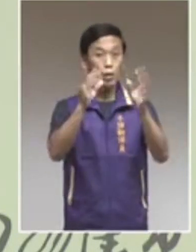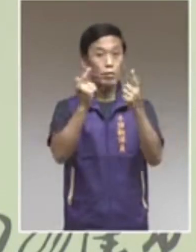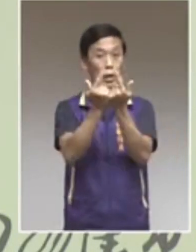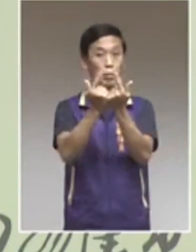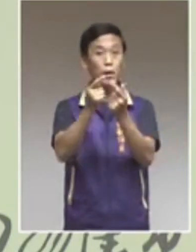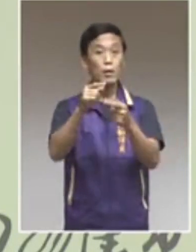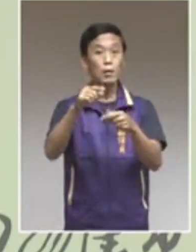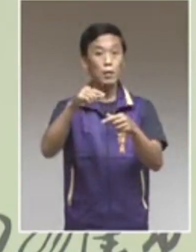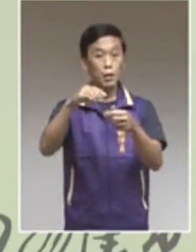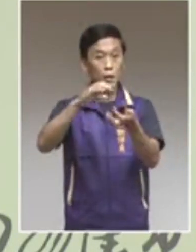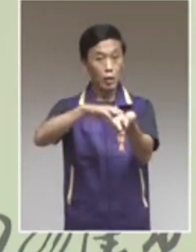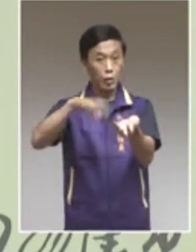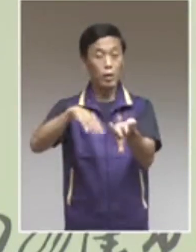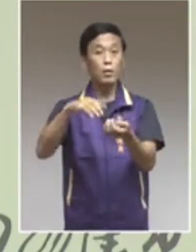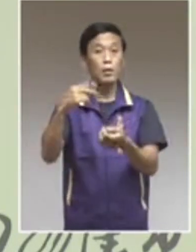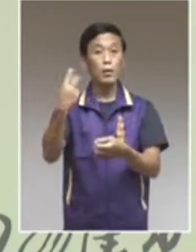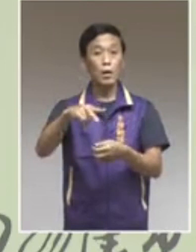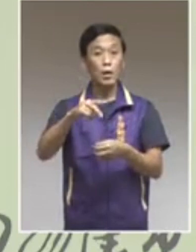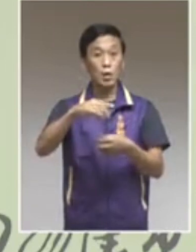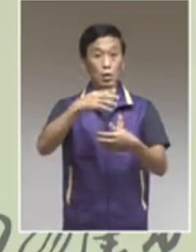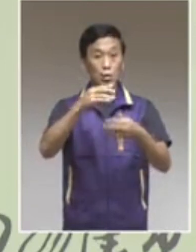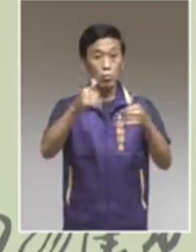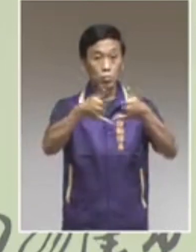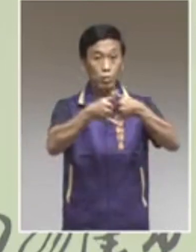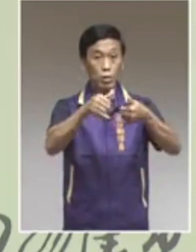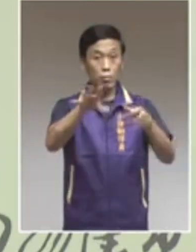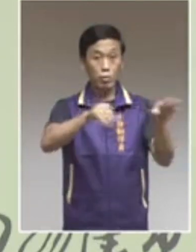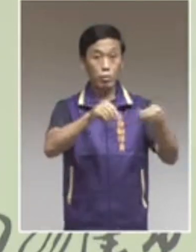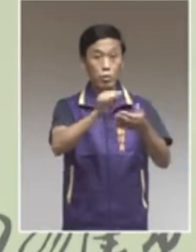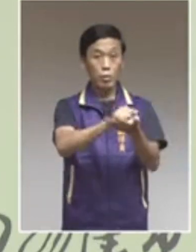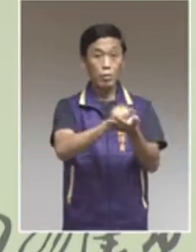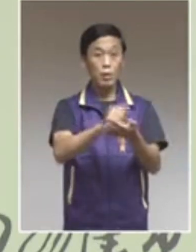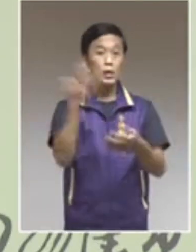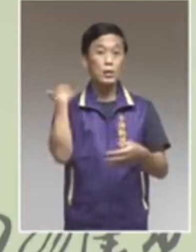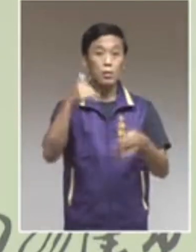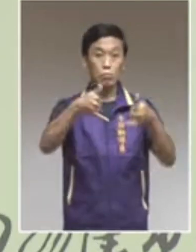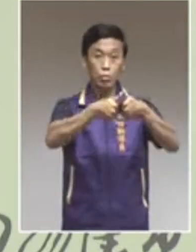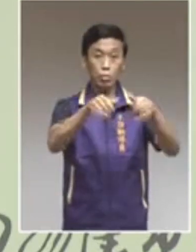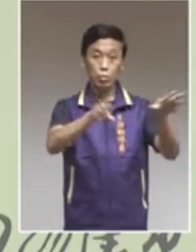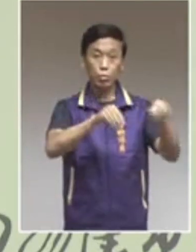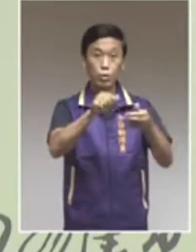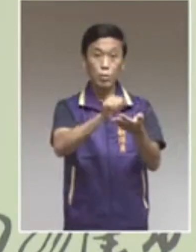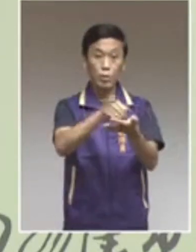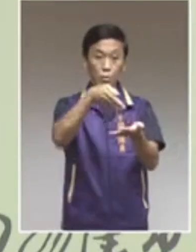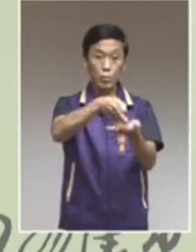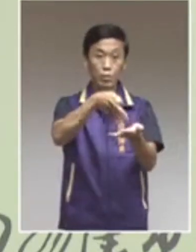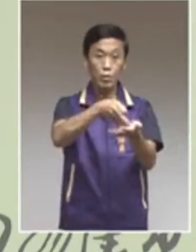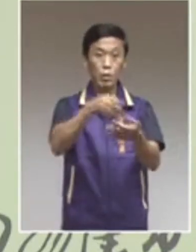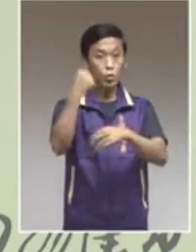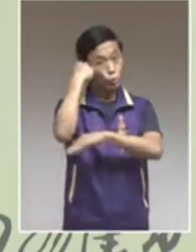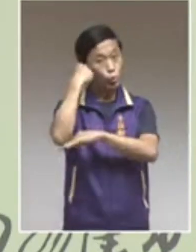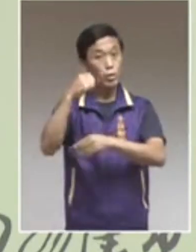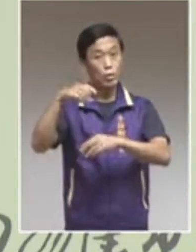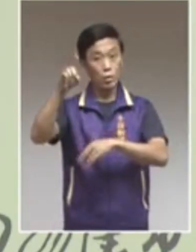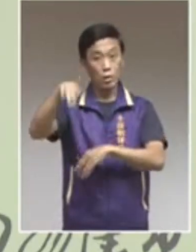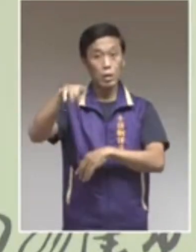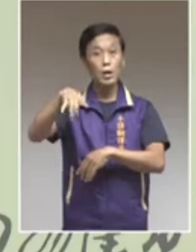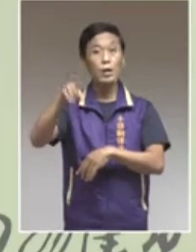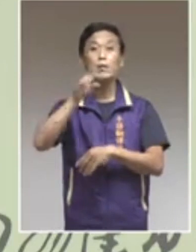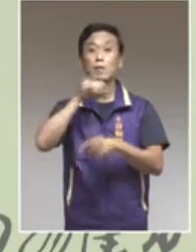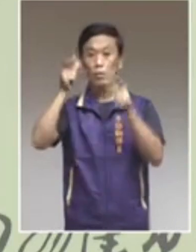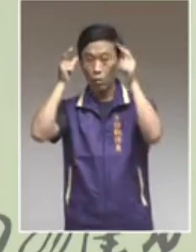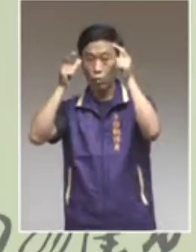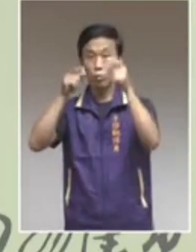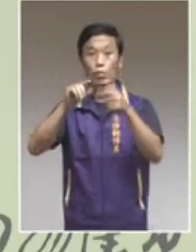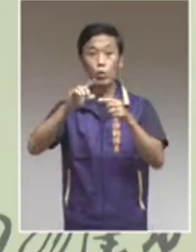石纪念医院，那他留的健保资料，因为当时健保资料登录的这个居住地是在高雄，所